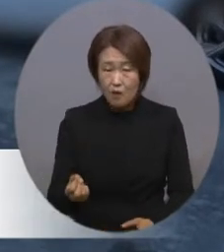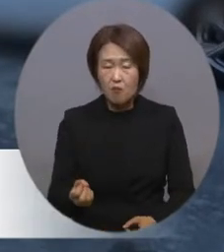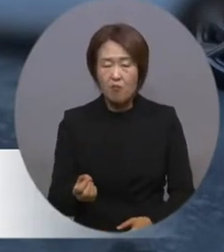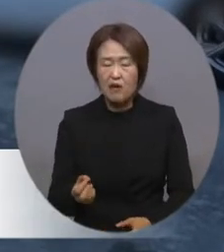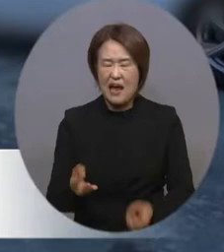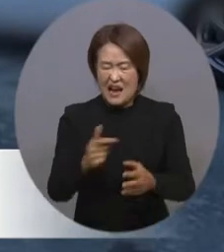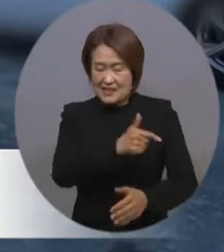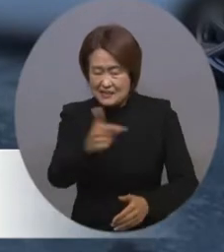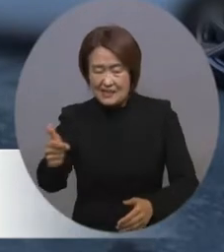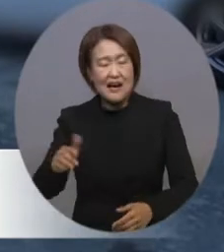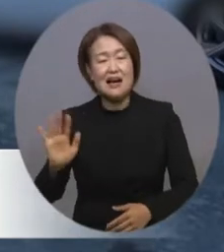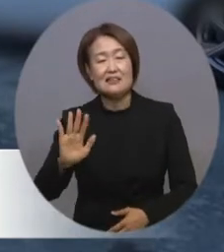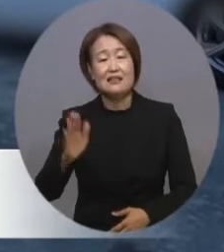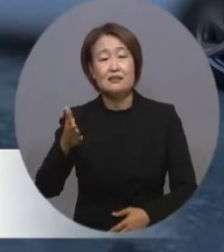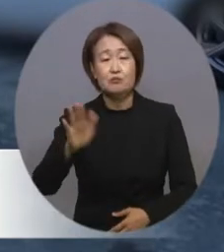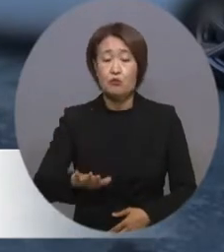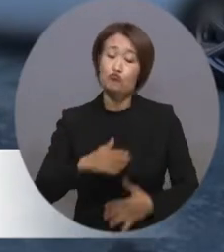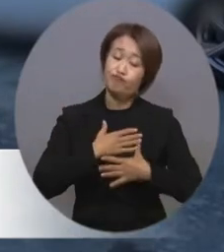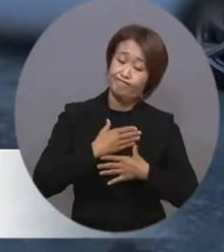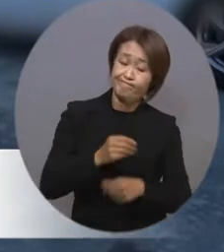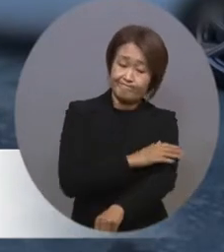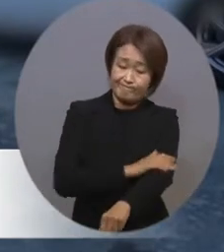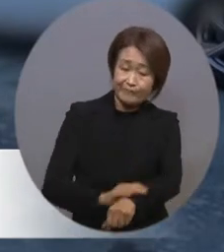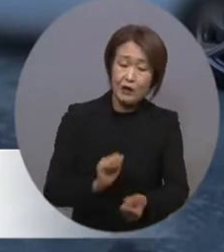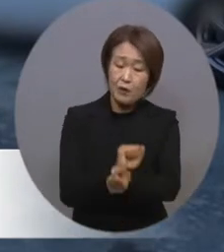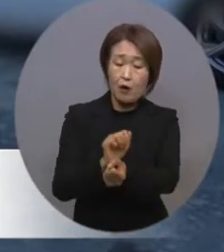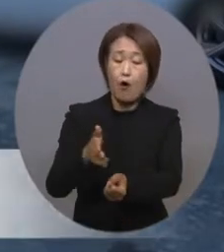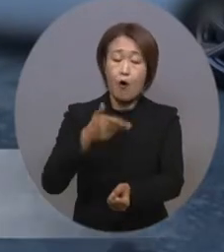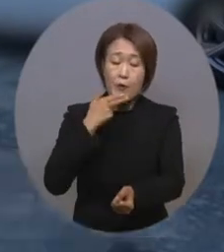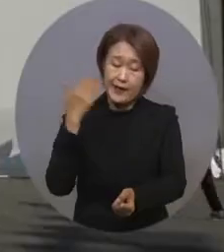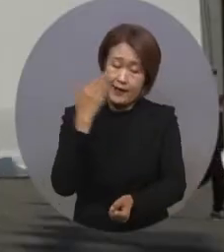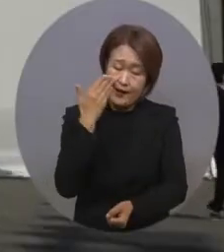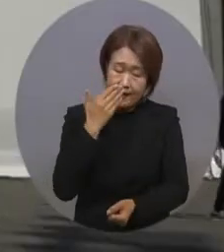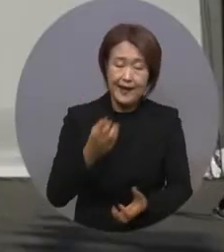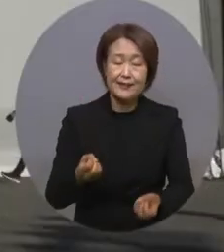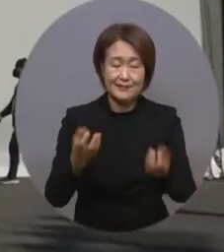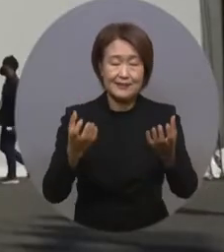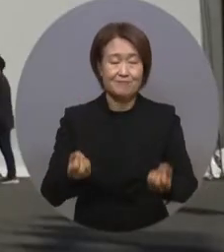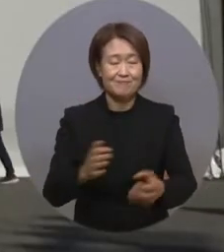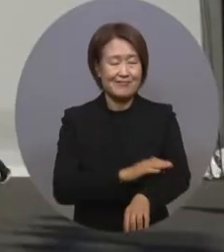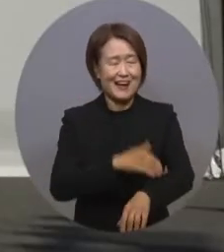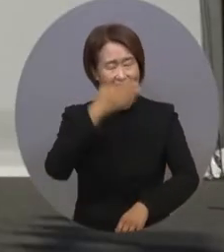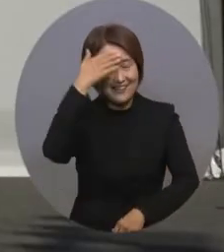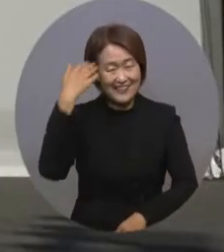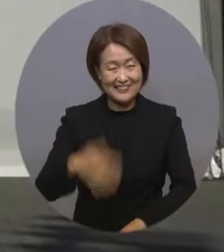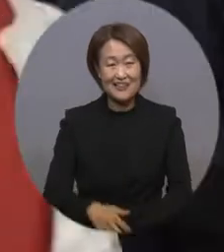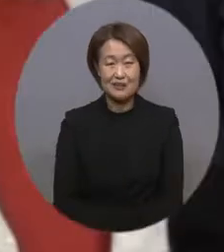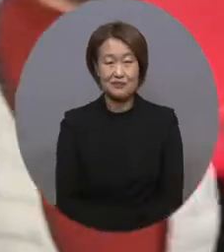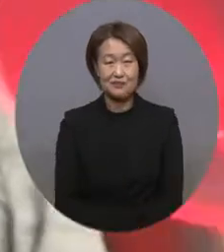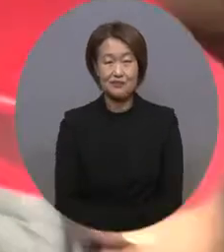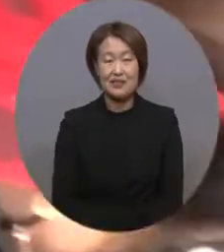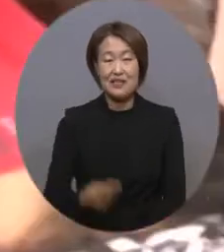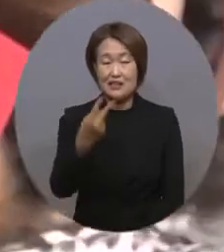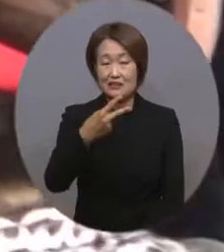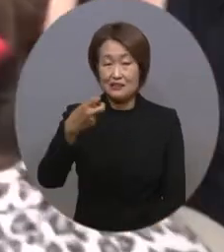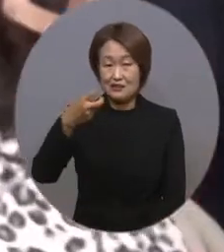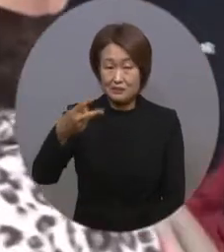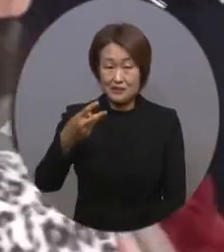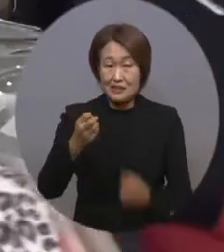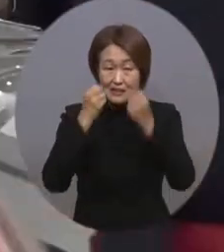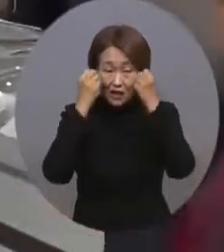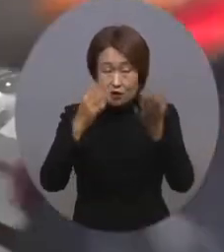키우지는 못했지만 안전하게 저희가 개최할 수 있도록 하겠습니다. 특히 2022년 새롭게 선보이는